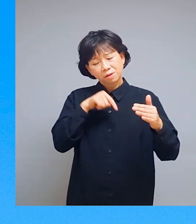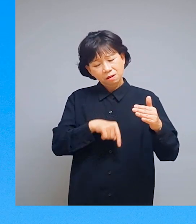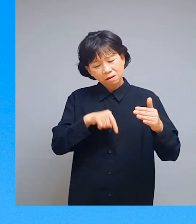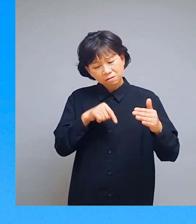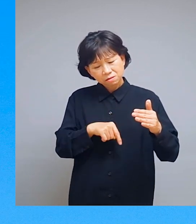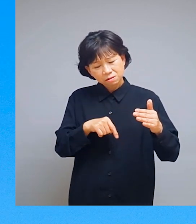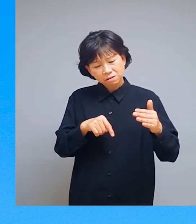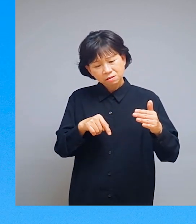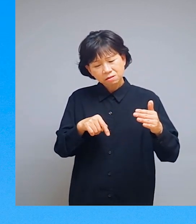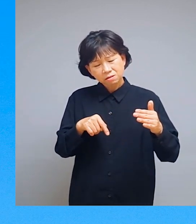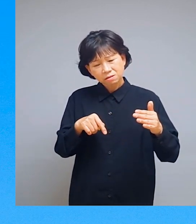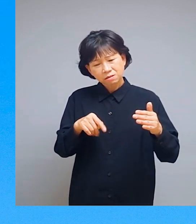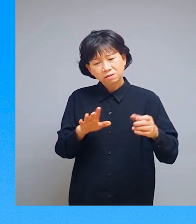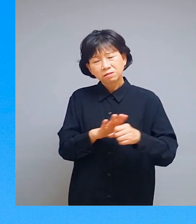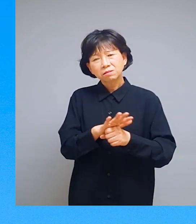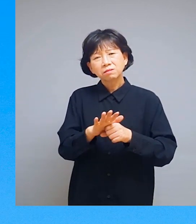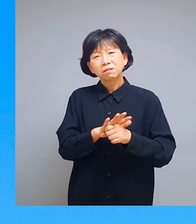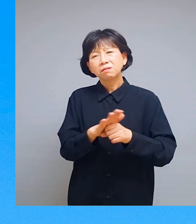안에